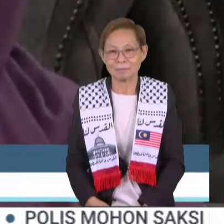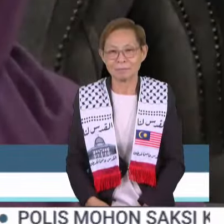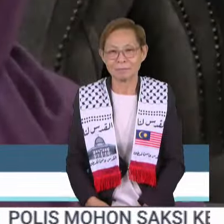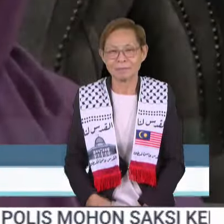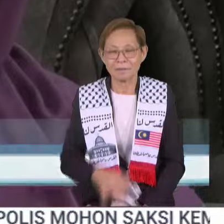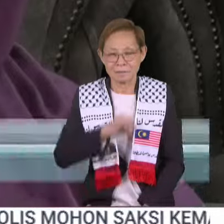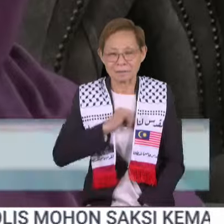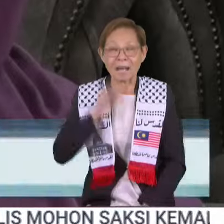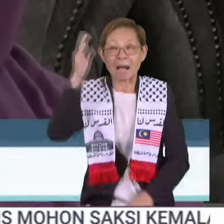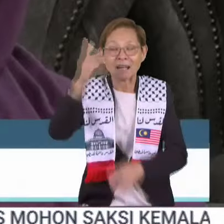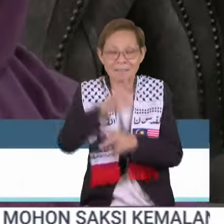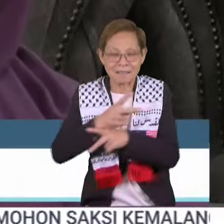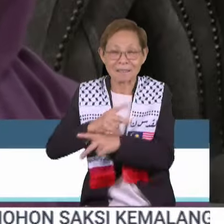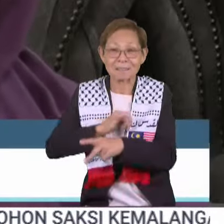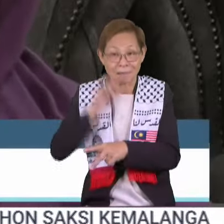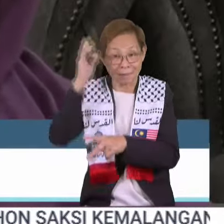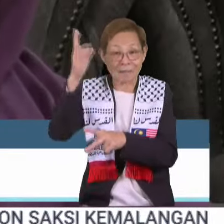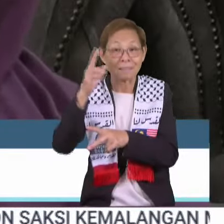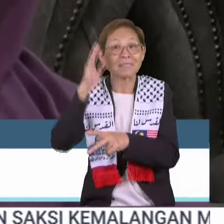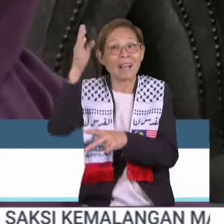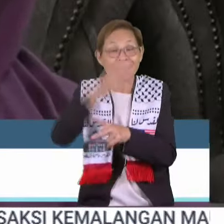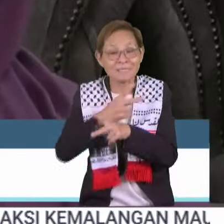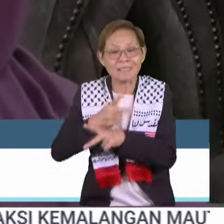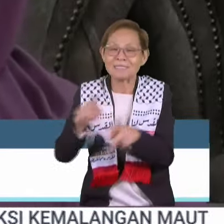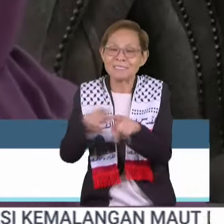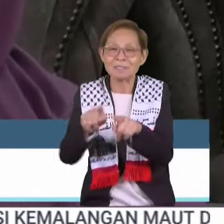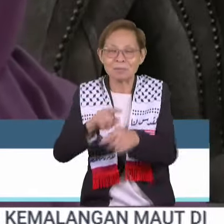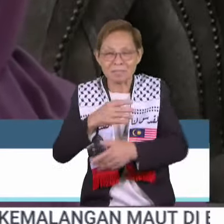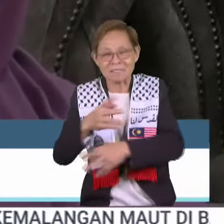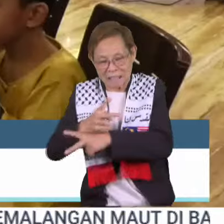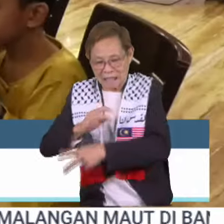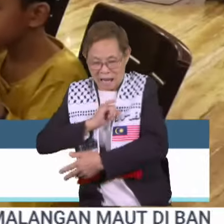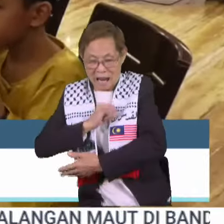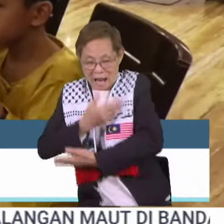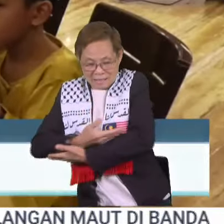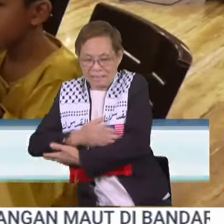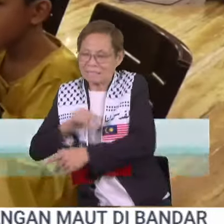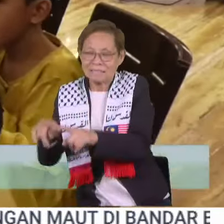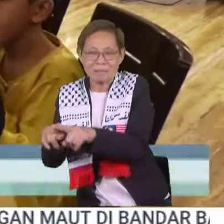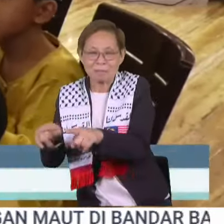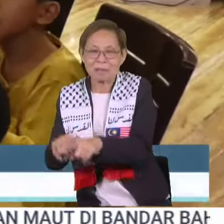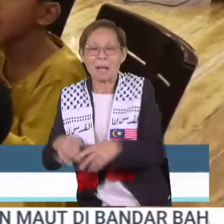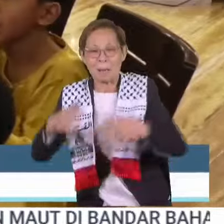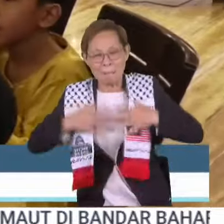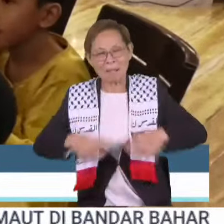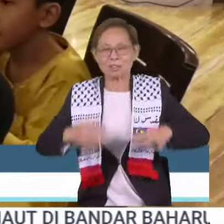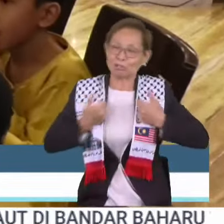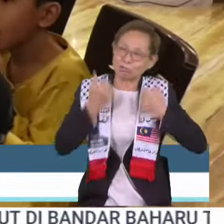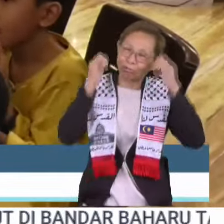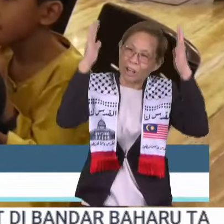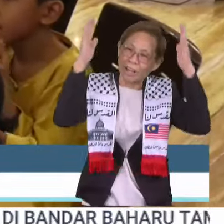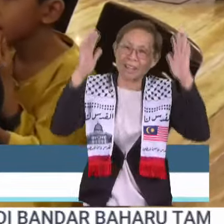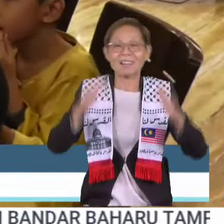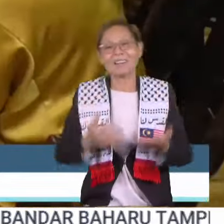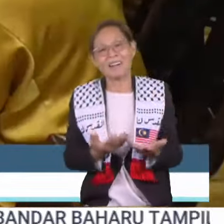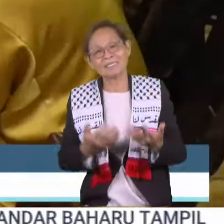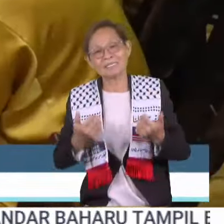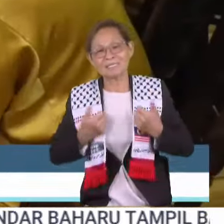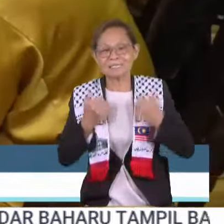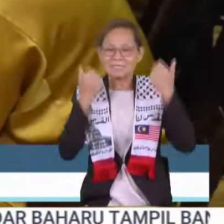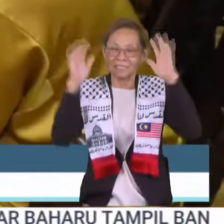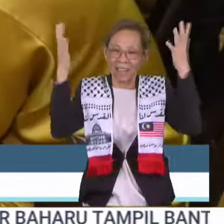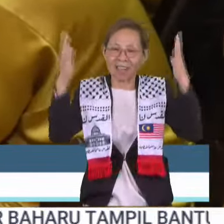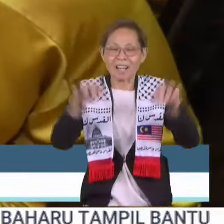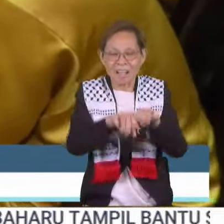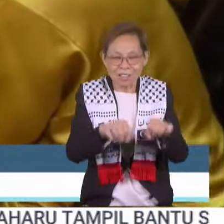Saya akan jaga macam mana saya jaga anak kandung saya sendirilah, dari segi baju raya ke kasut raya ke. Biasanya saya